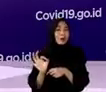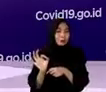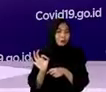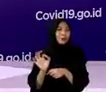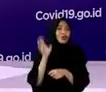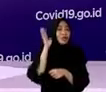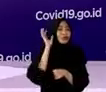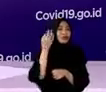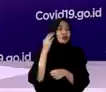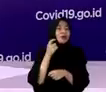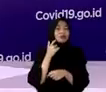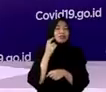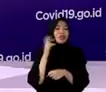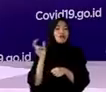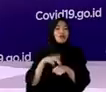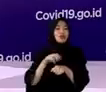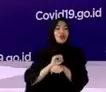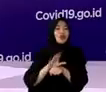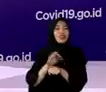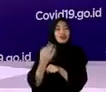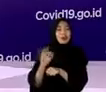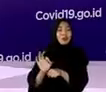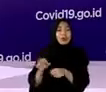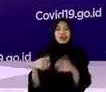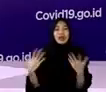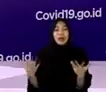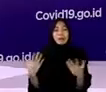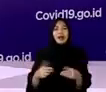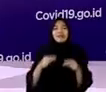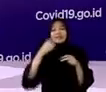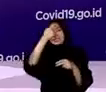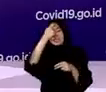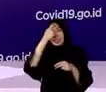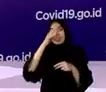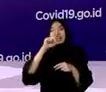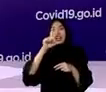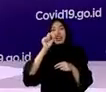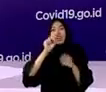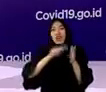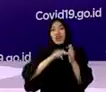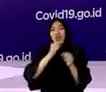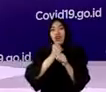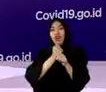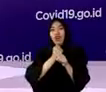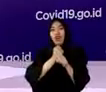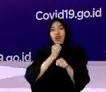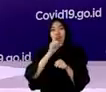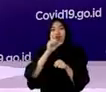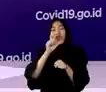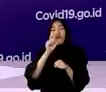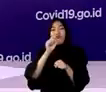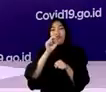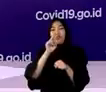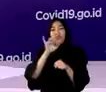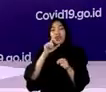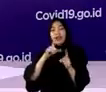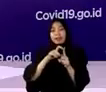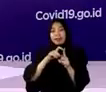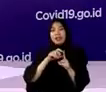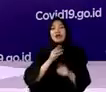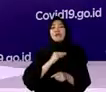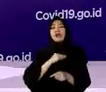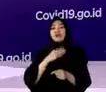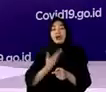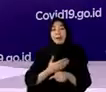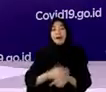ramai dibicarakan, salah satunya adalah long COVID, yang secara prinsip dapat diartikan sebagai